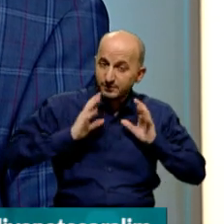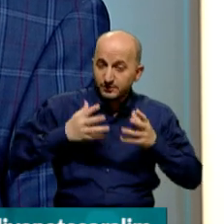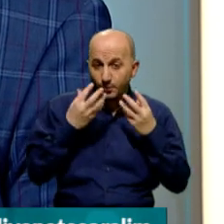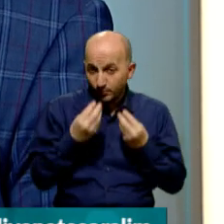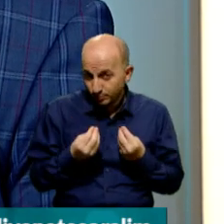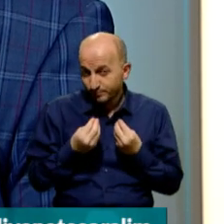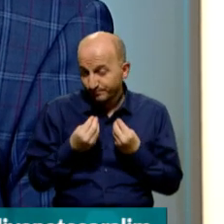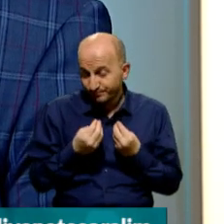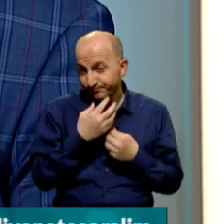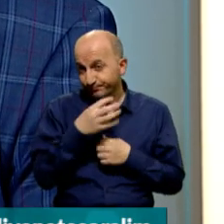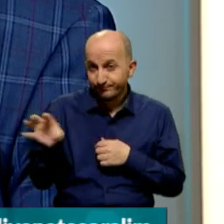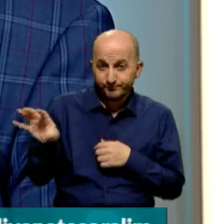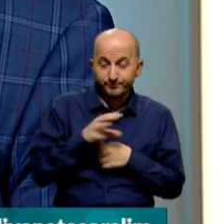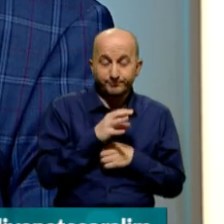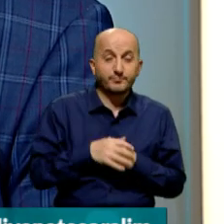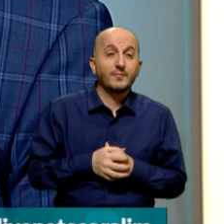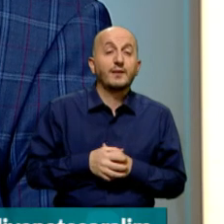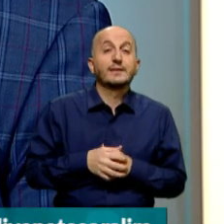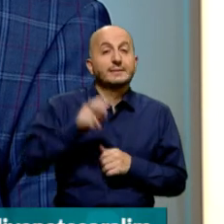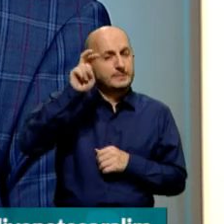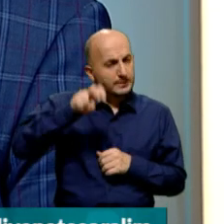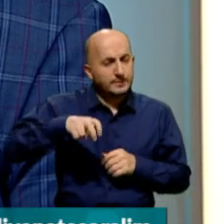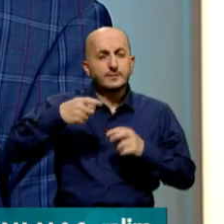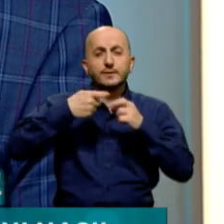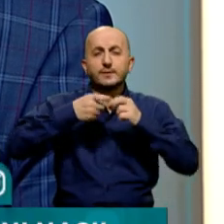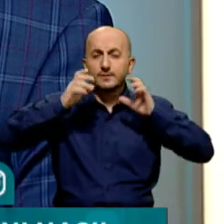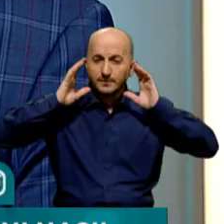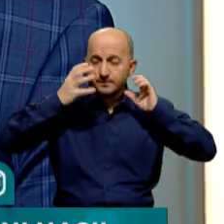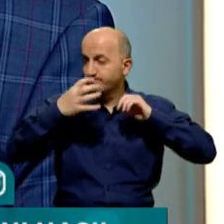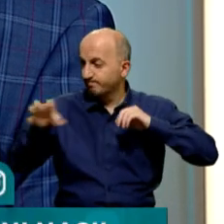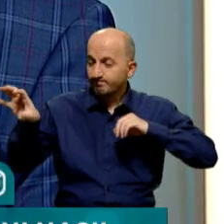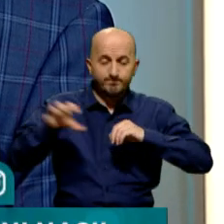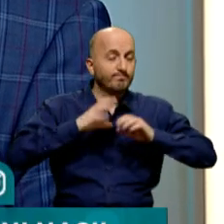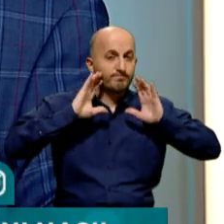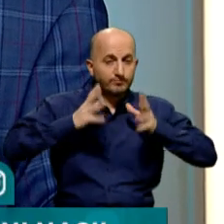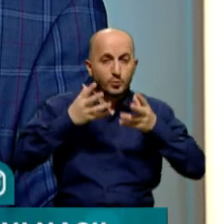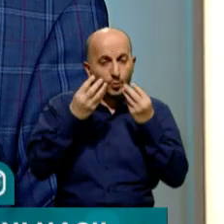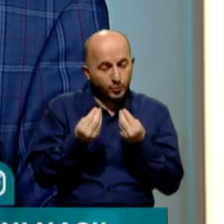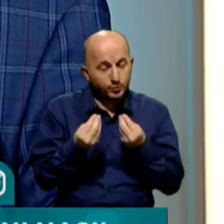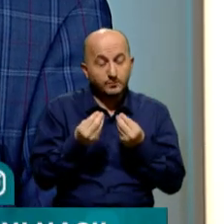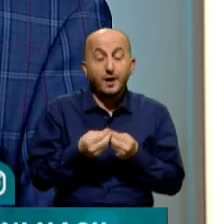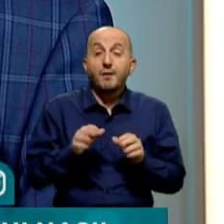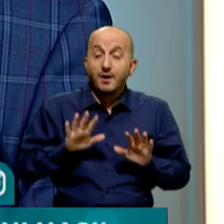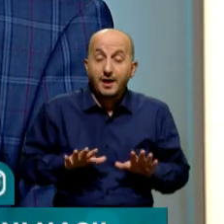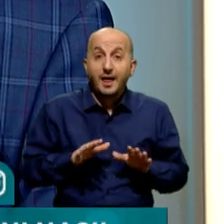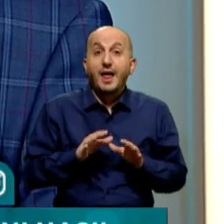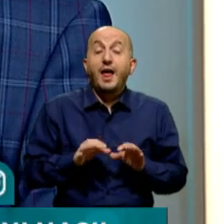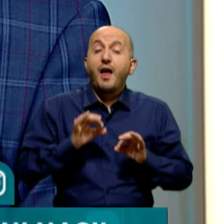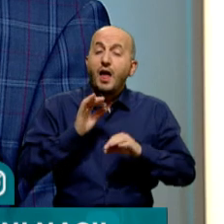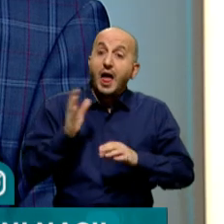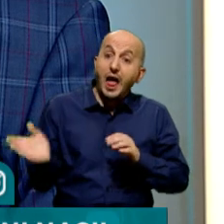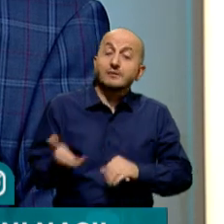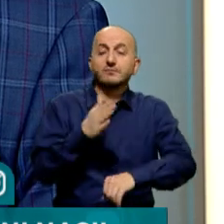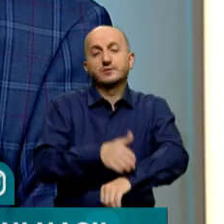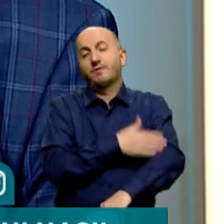rekatta bir selamla kılsa benzetmiş olur. Sekiz rekatta bir selamla kılmış olsa benzetmiş olur. Ama hem eftal